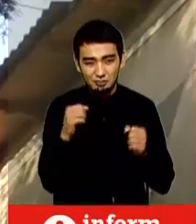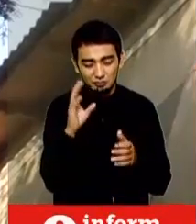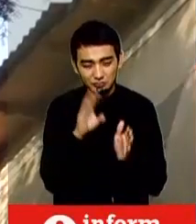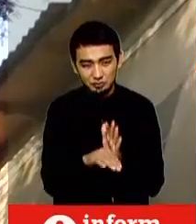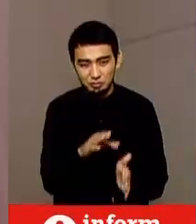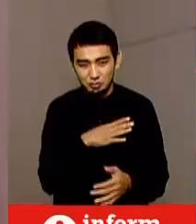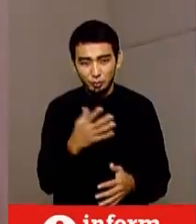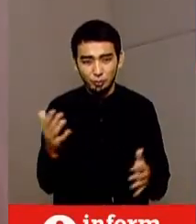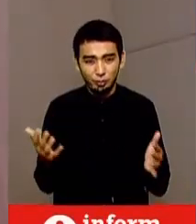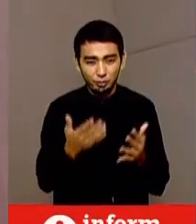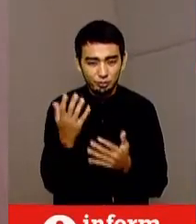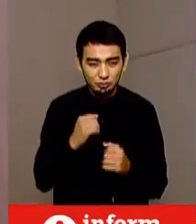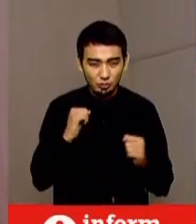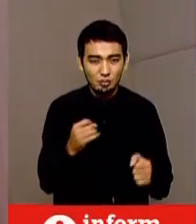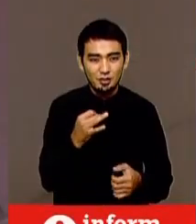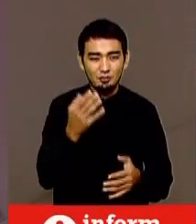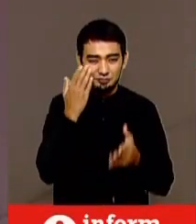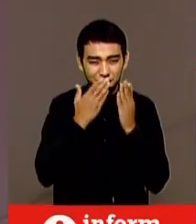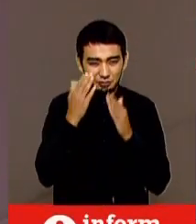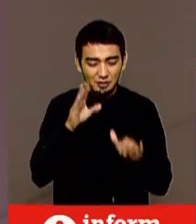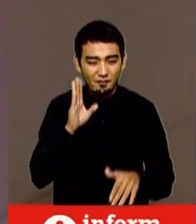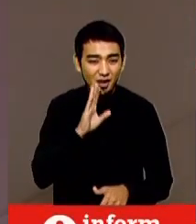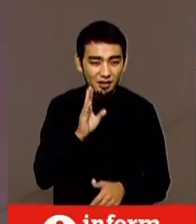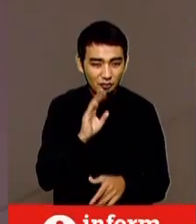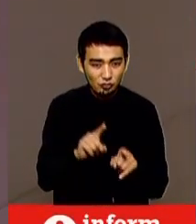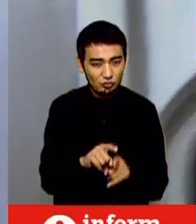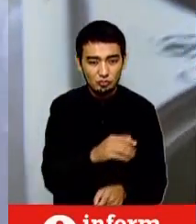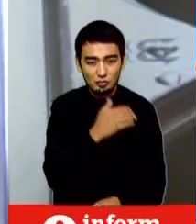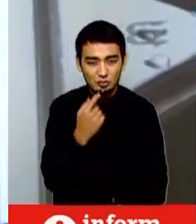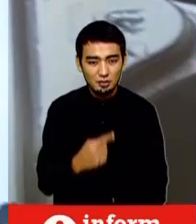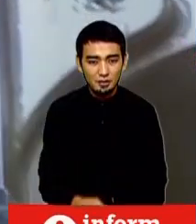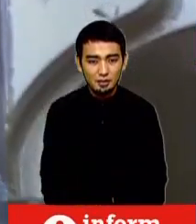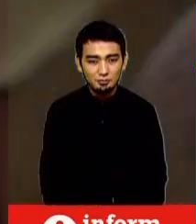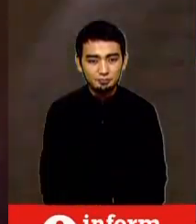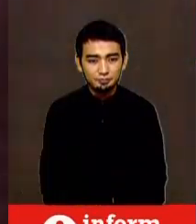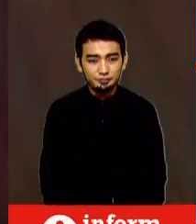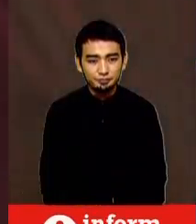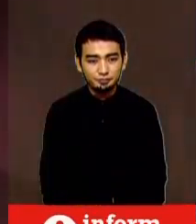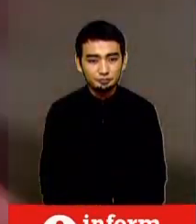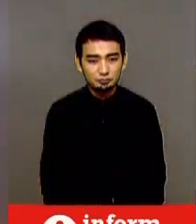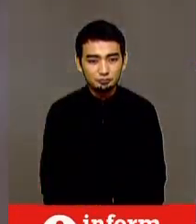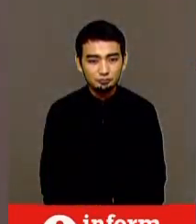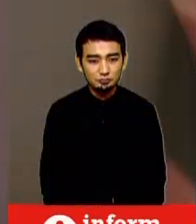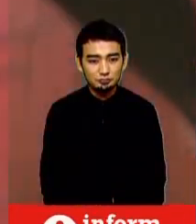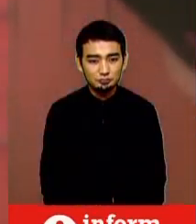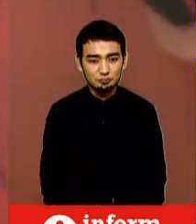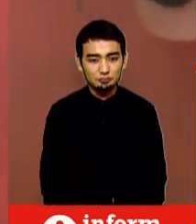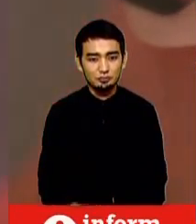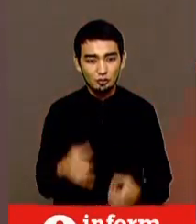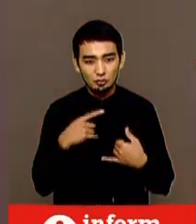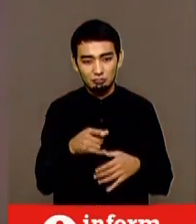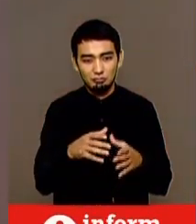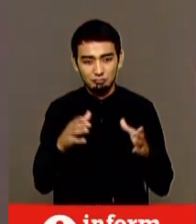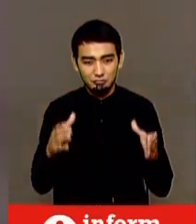бүлдіршіндеріміз жиі ауырады, тіпті беті қолды жуатын су да жоқ деп налиды көпшілік. Міне су атпайды. Міне тәрбиешілер балдарға суды ішкілікке